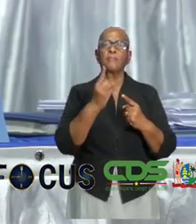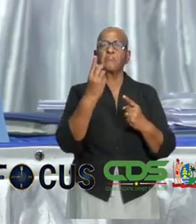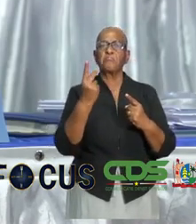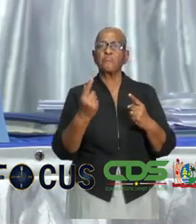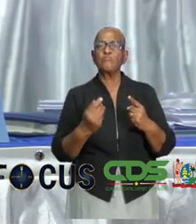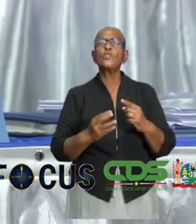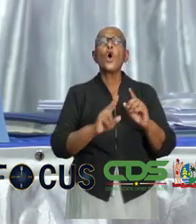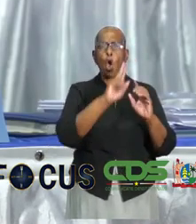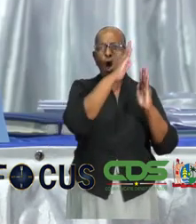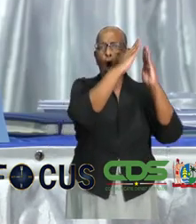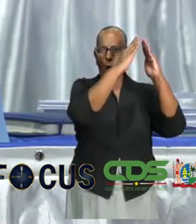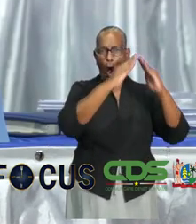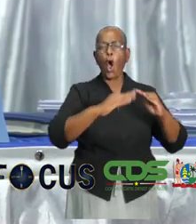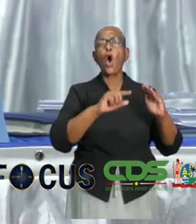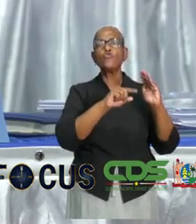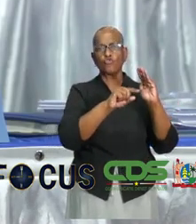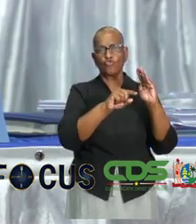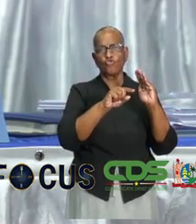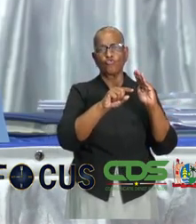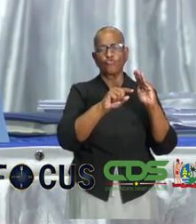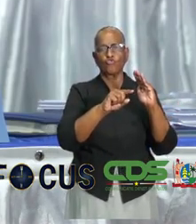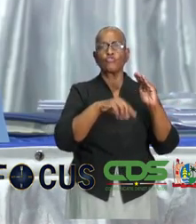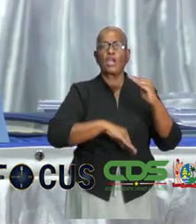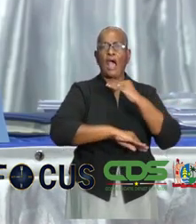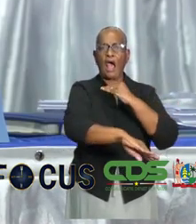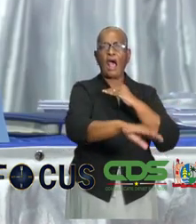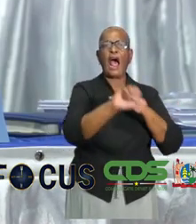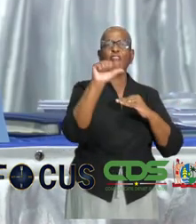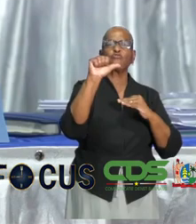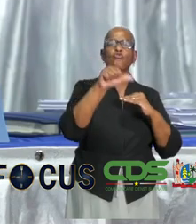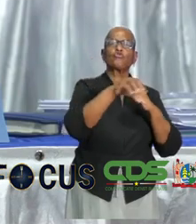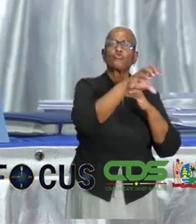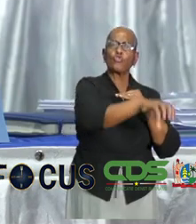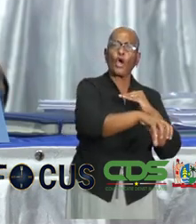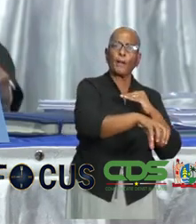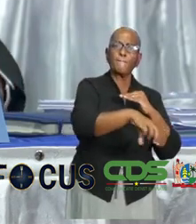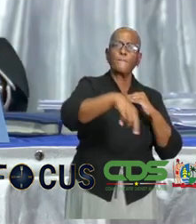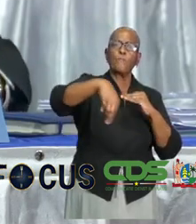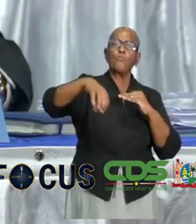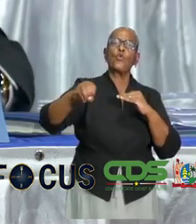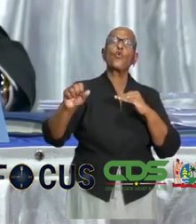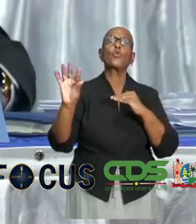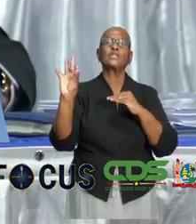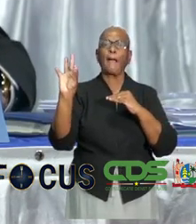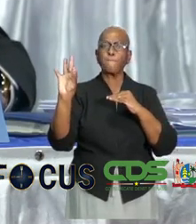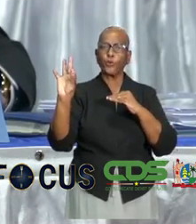De huishoudens tussen Alfonsdorp, Mongotapu en Adjumakondre.